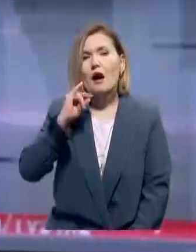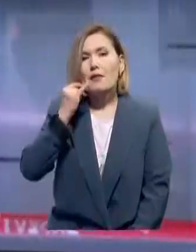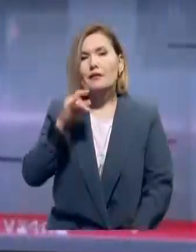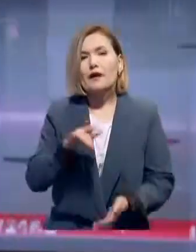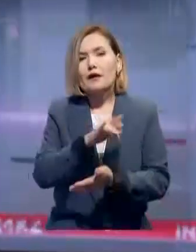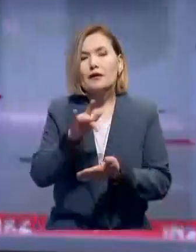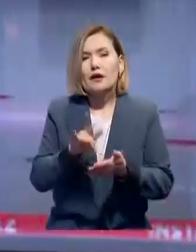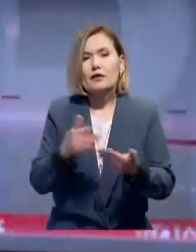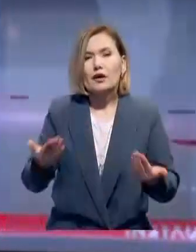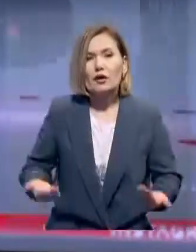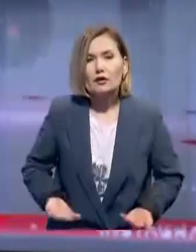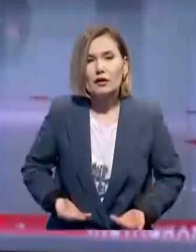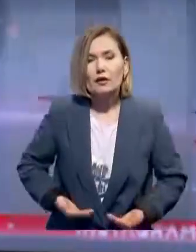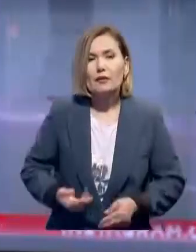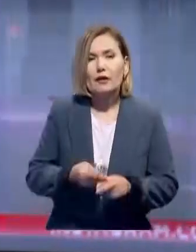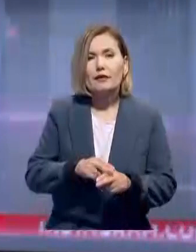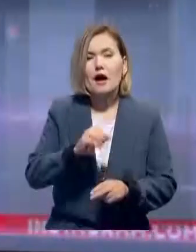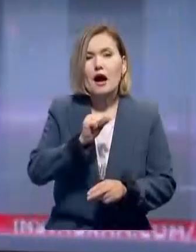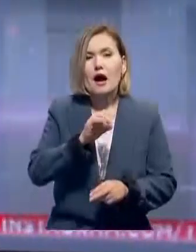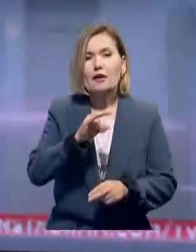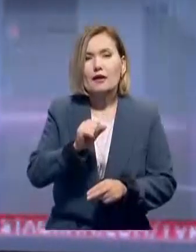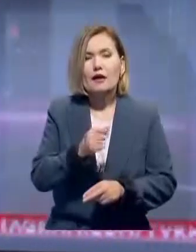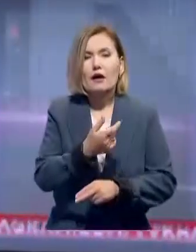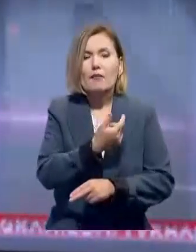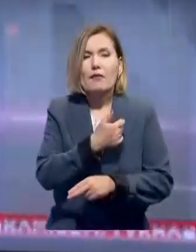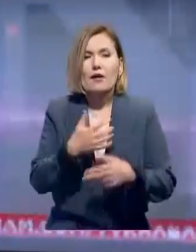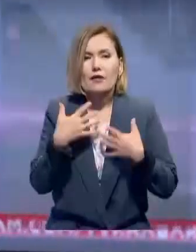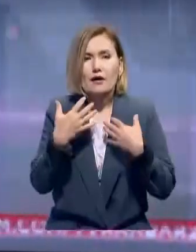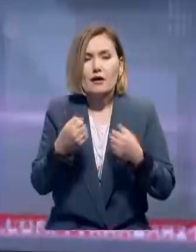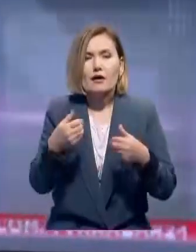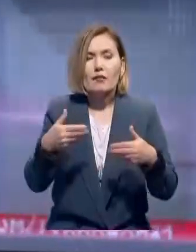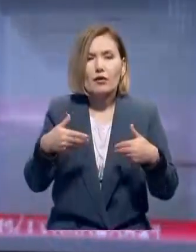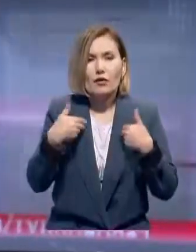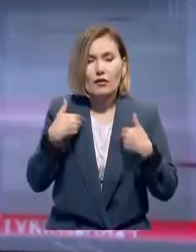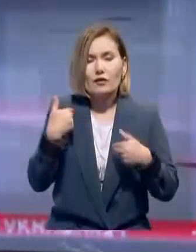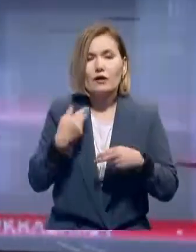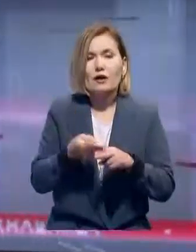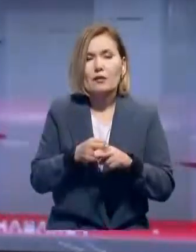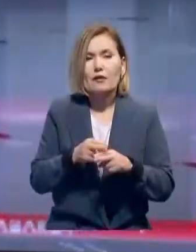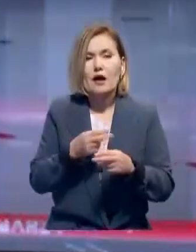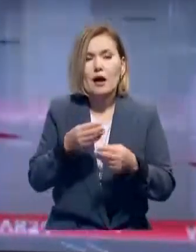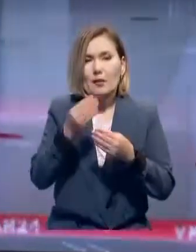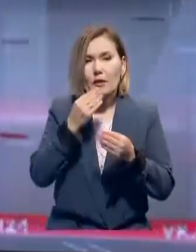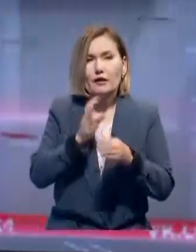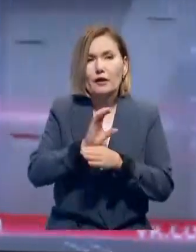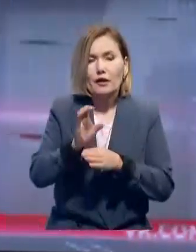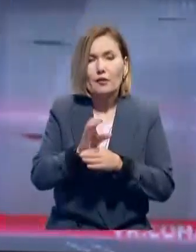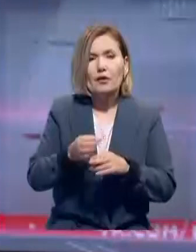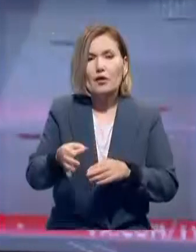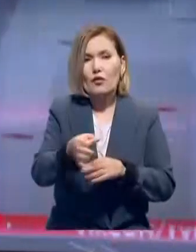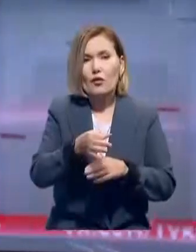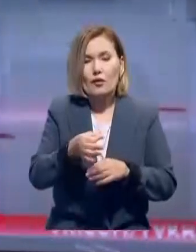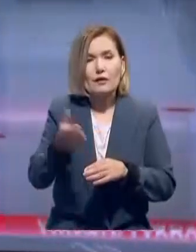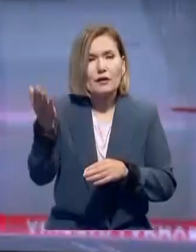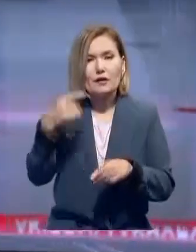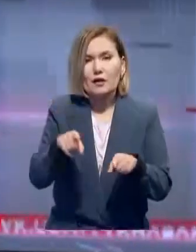Павлодар қаласының тұрғыны Махаббат Анаева денсаулыққа пайдалы бірегей тағамдар шығарады. Жеңіл өнеркәсіптің бұл бағыты облыс нарығында бұрын